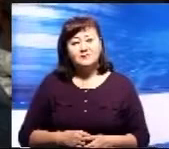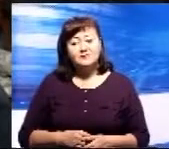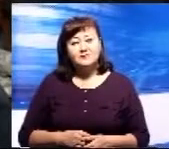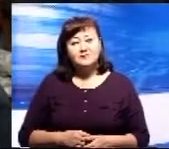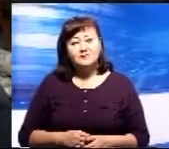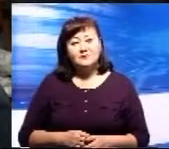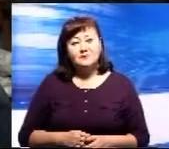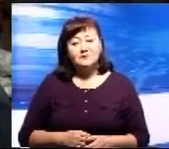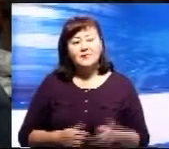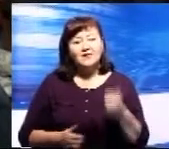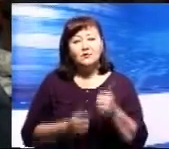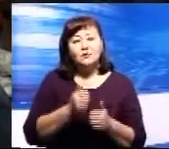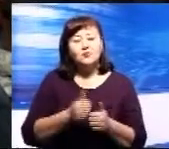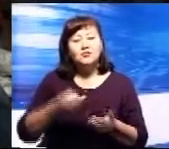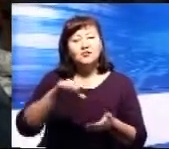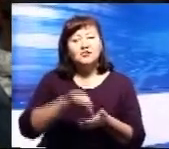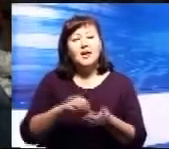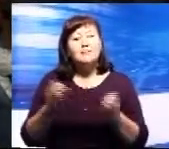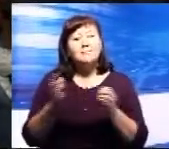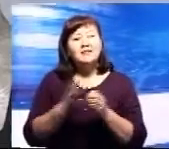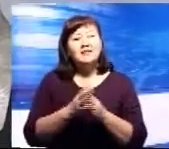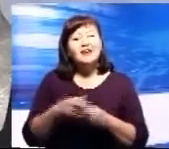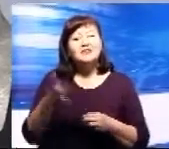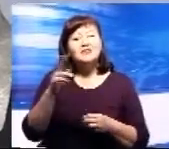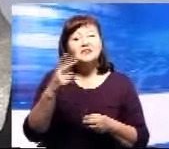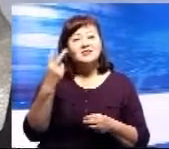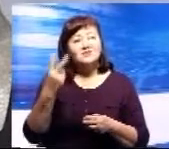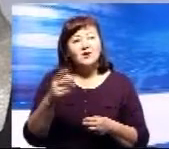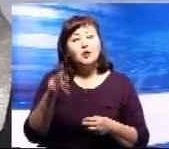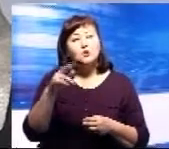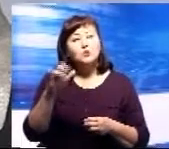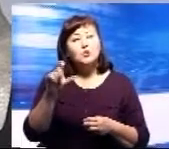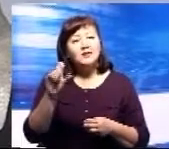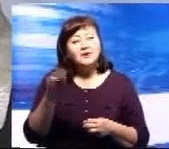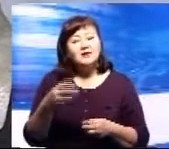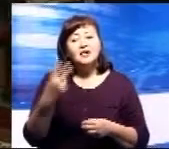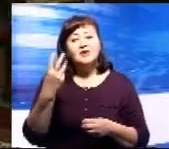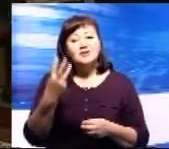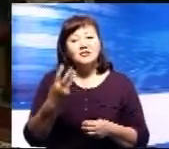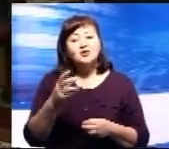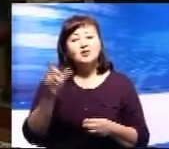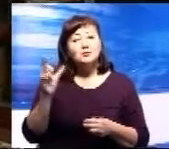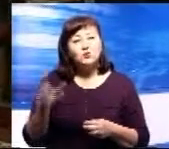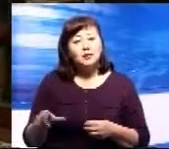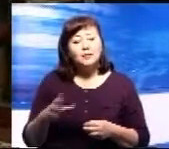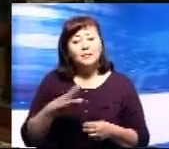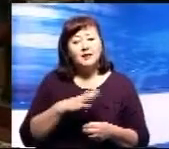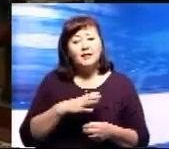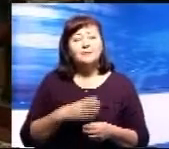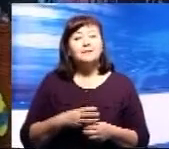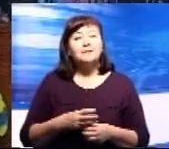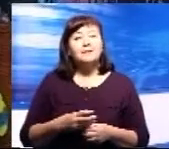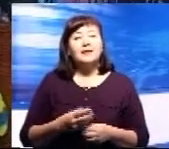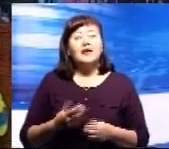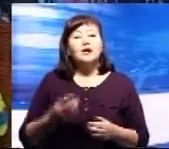В конкурсе участвовали 15 дуэтов из 5 районов области. Сам конкурс состоял из 3 туров. 10 лучших пар были отобраны на